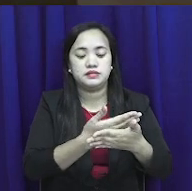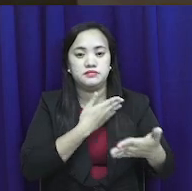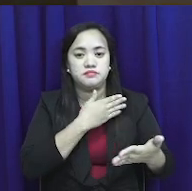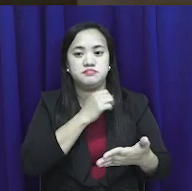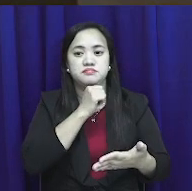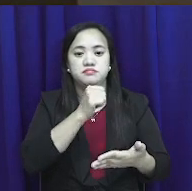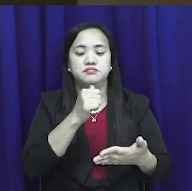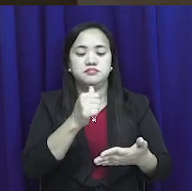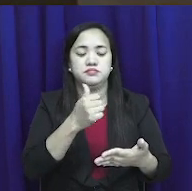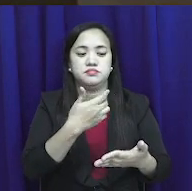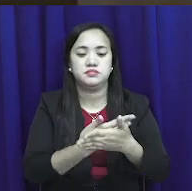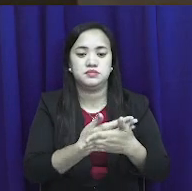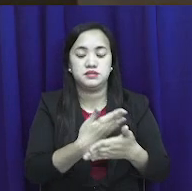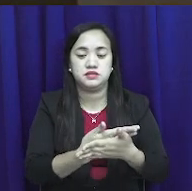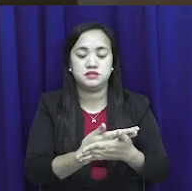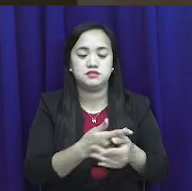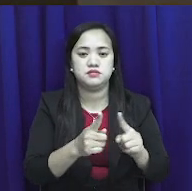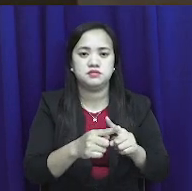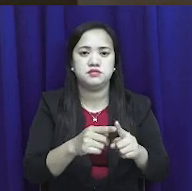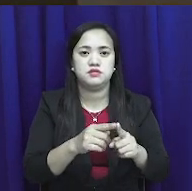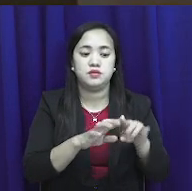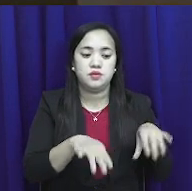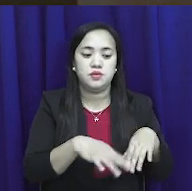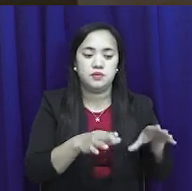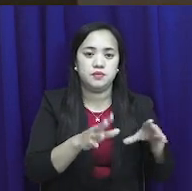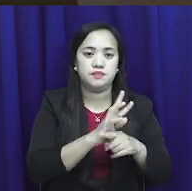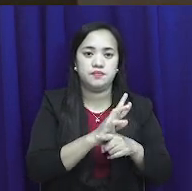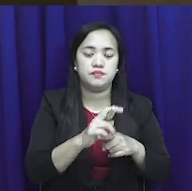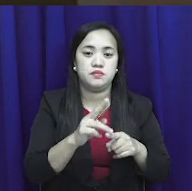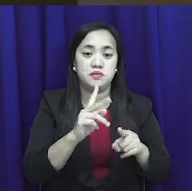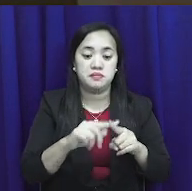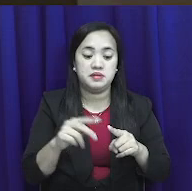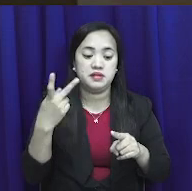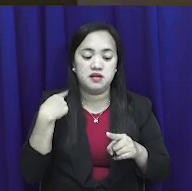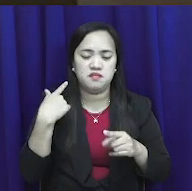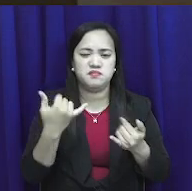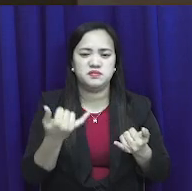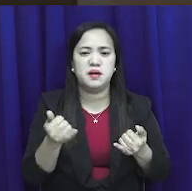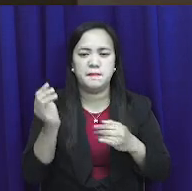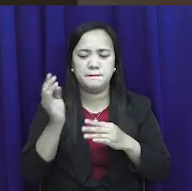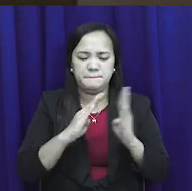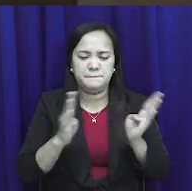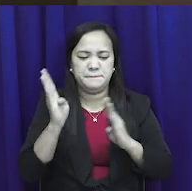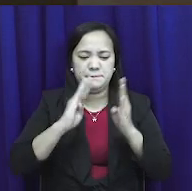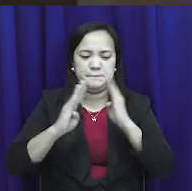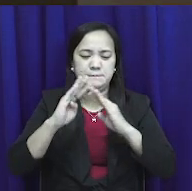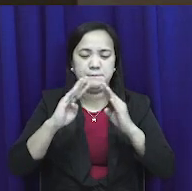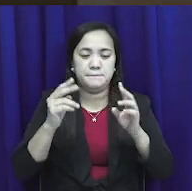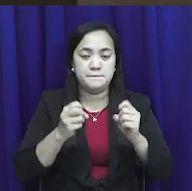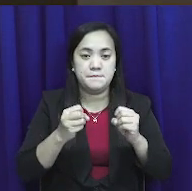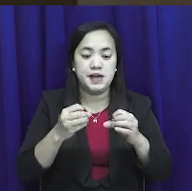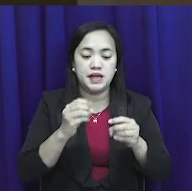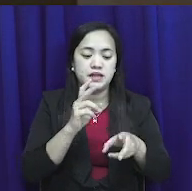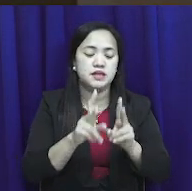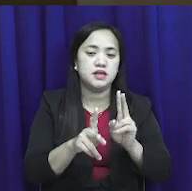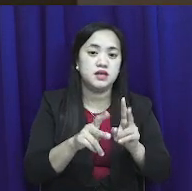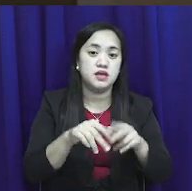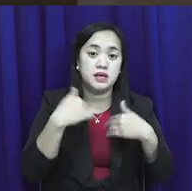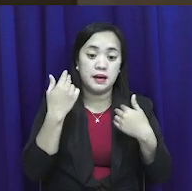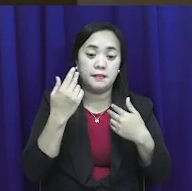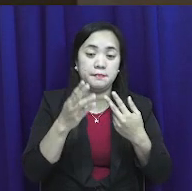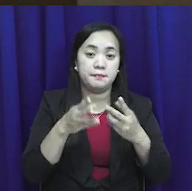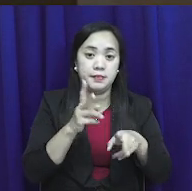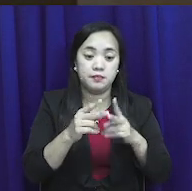eh Dito na lang nagtatrabaho eh sala-sala pa rin O di ba Ma'am marayo ng nalayo sa pamilya pero